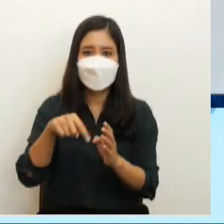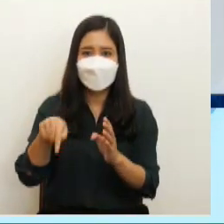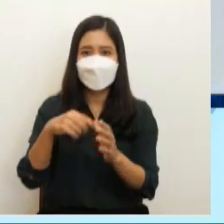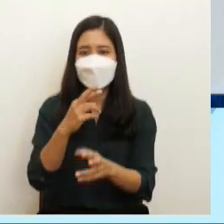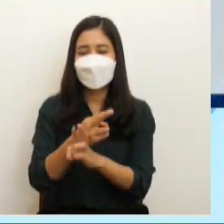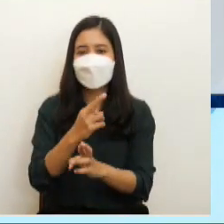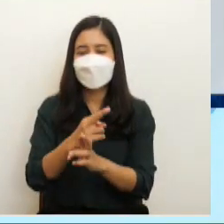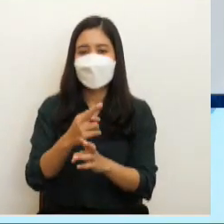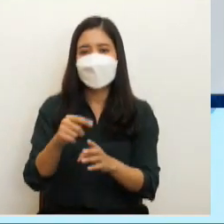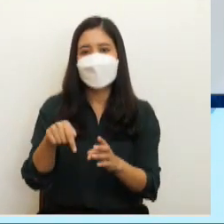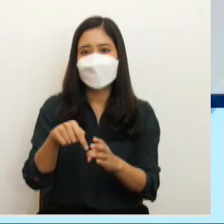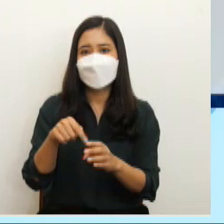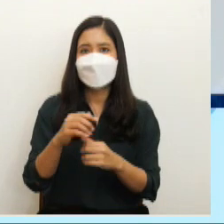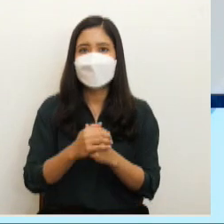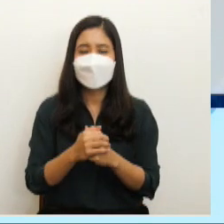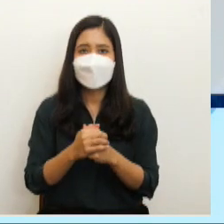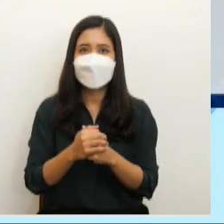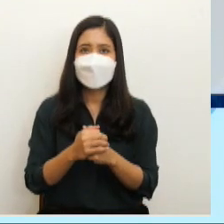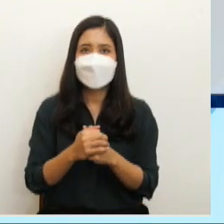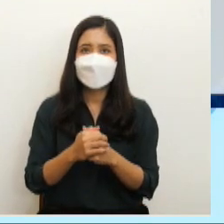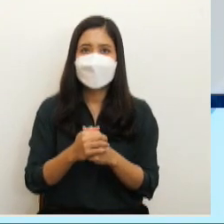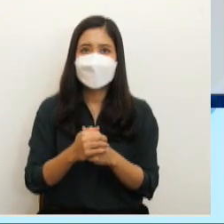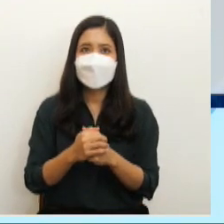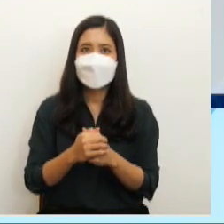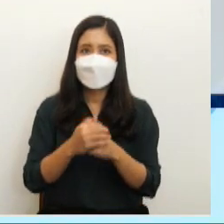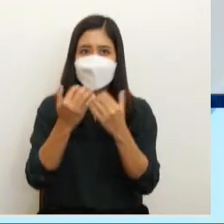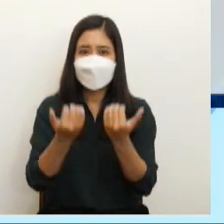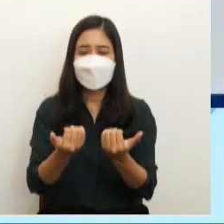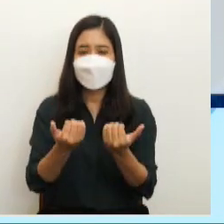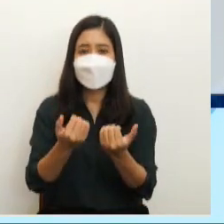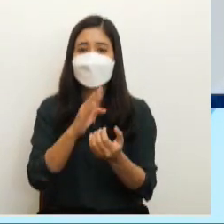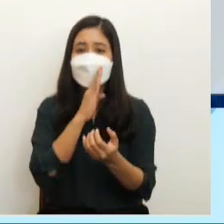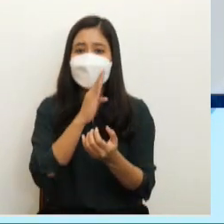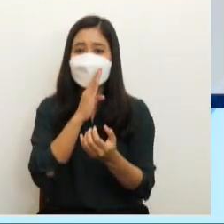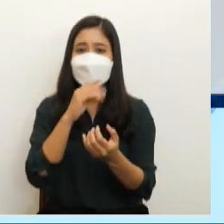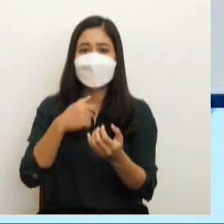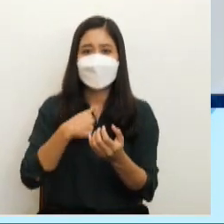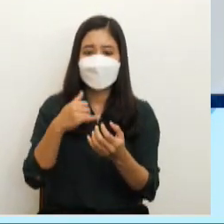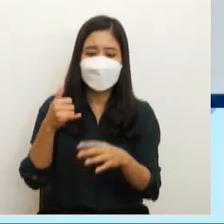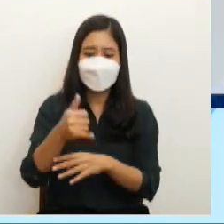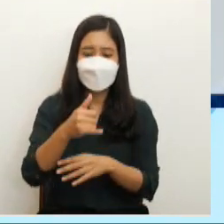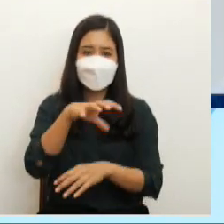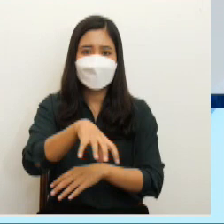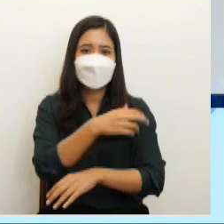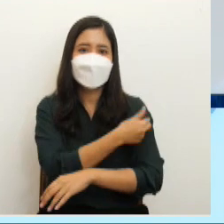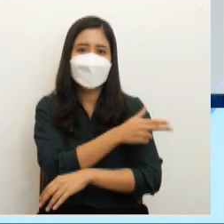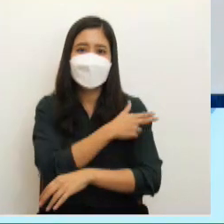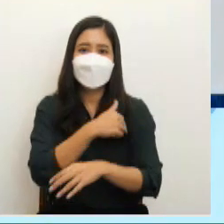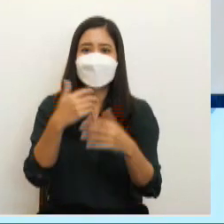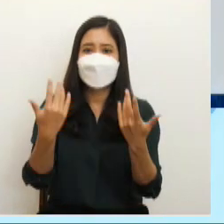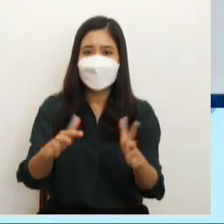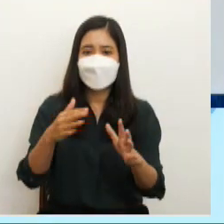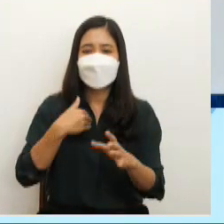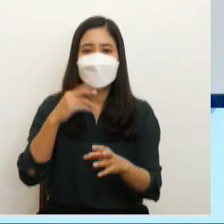นะครับซึ่งตรงนี้ค่าใช้จ่ายฟรีนะฮะอีกกรณีหนึ่งนะครับเมื่อเราได้รักษาอยู่ที่โรงพยาบาลแล้วนะครับเราก็จะได้รับการรักษา